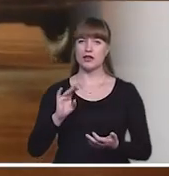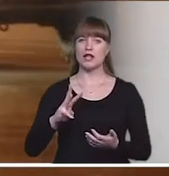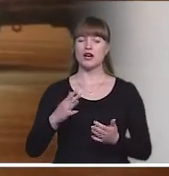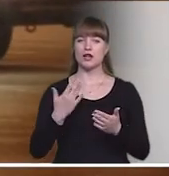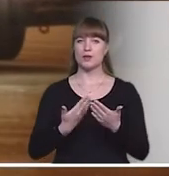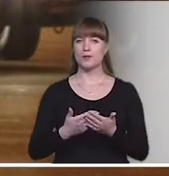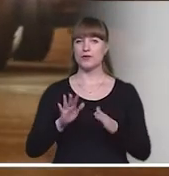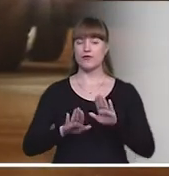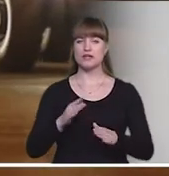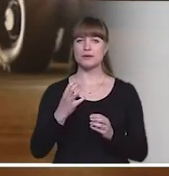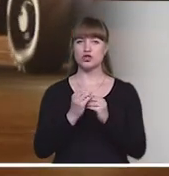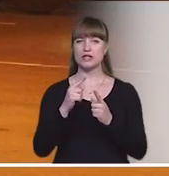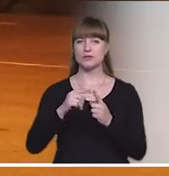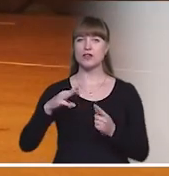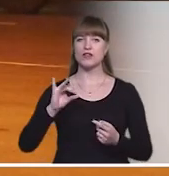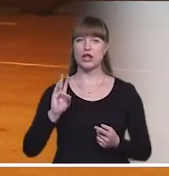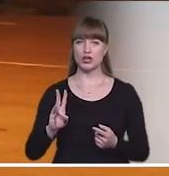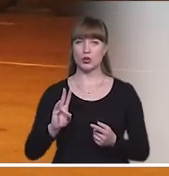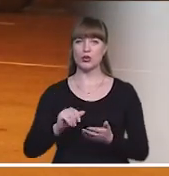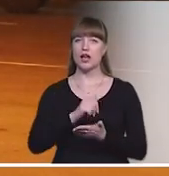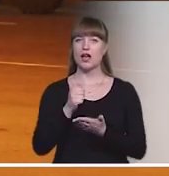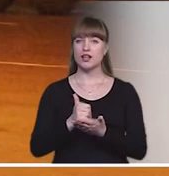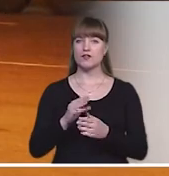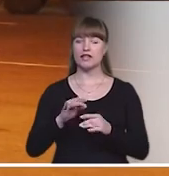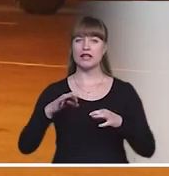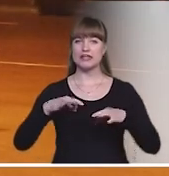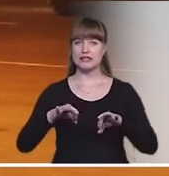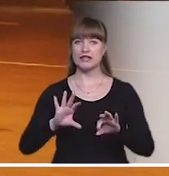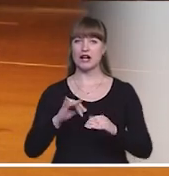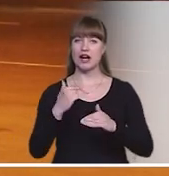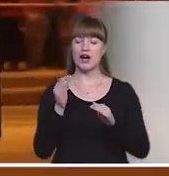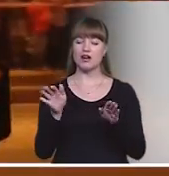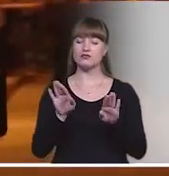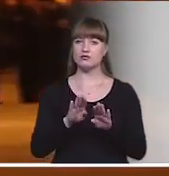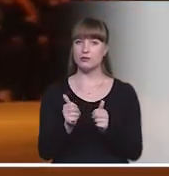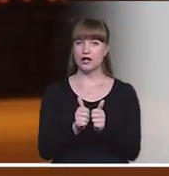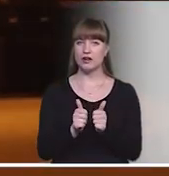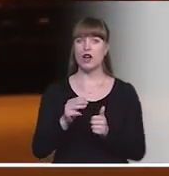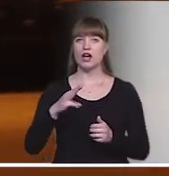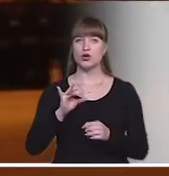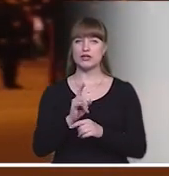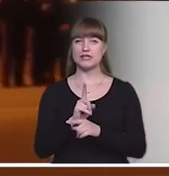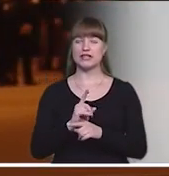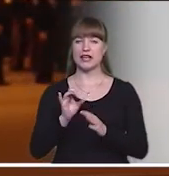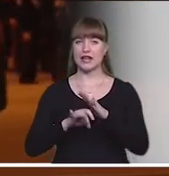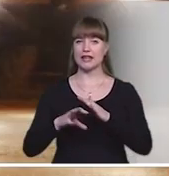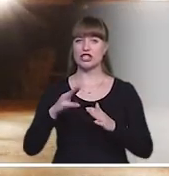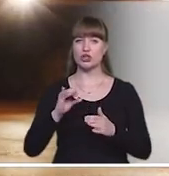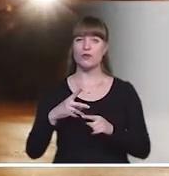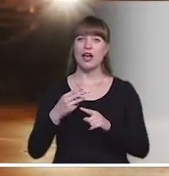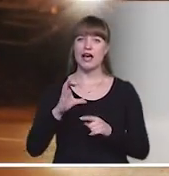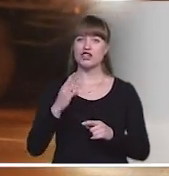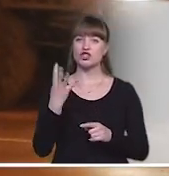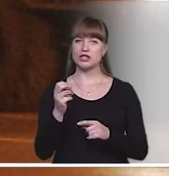массой 14,5 тонн. В голове колонны техника для боевых действий на земле, а прикрывают ее зенитно-ракетные «Триумфы». Система С-400